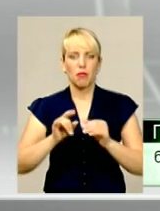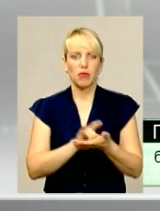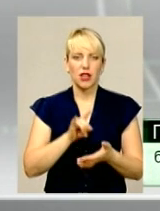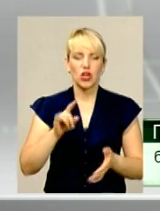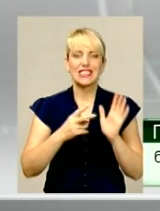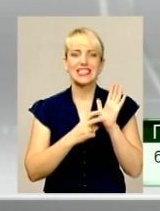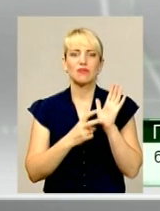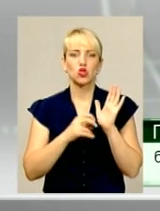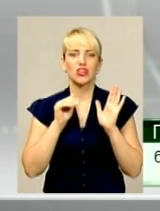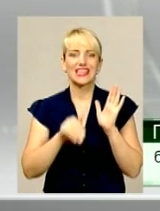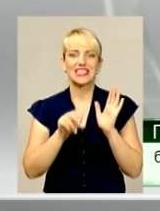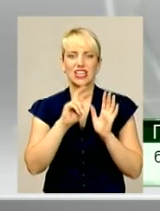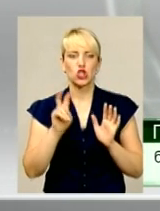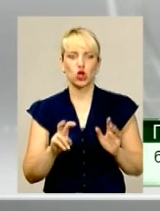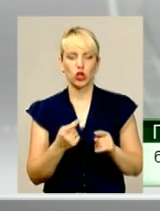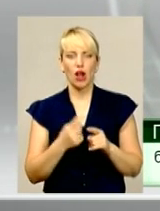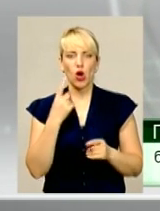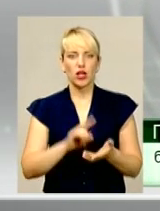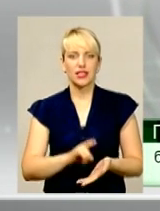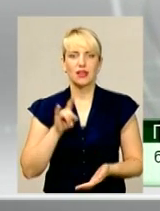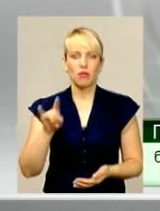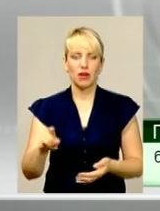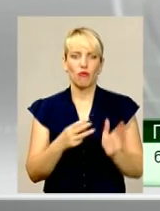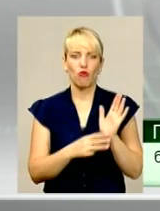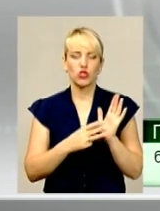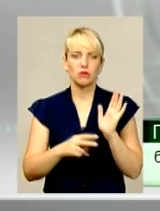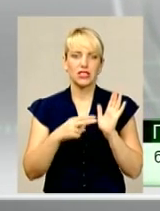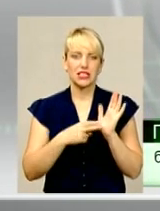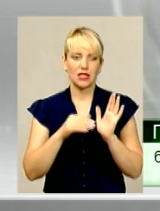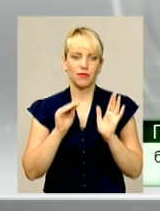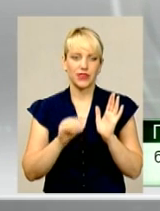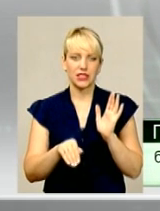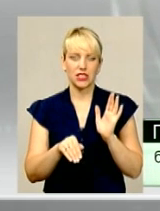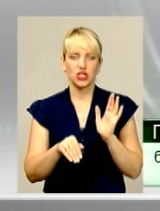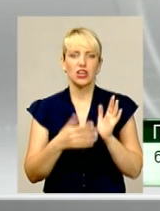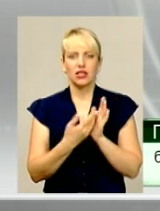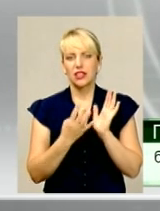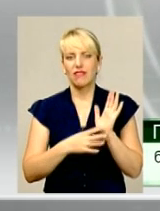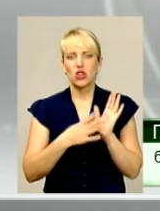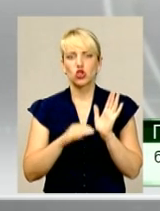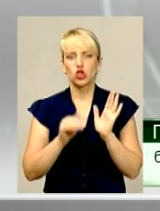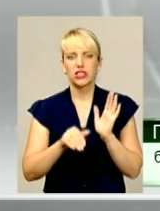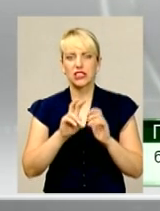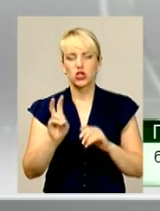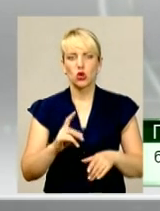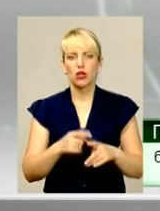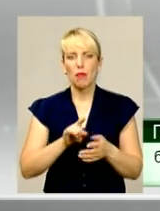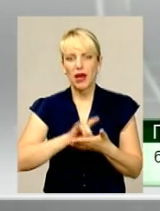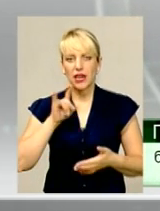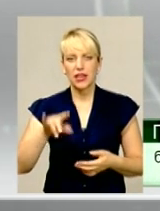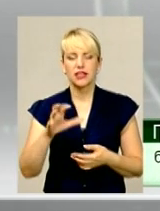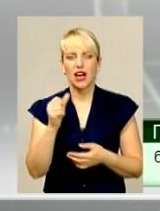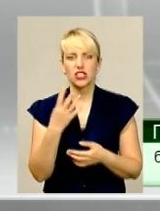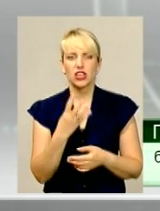700 тисяч доларів. Один переліт такий щось, 87, під 90 тисяч доларів. Переліт. Ну і там